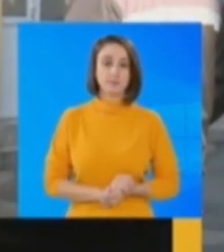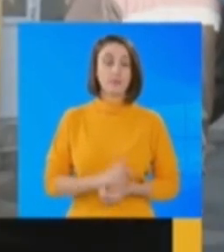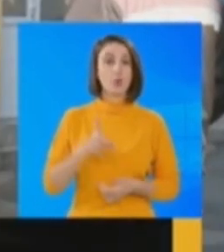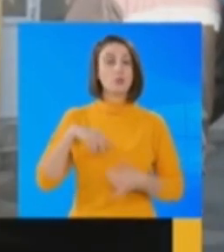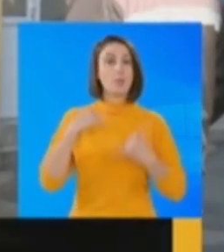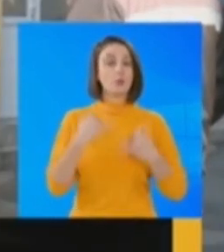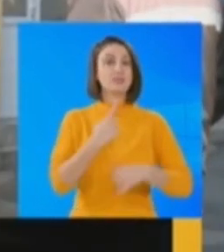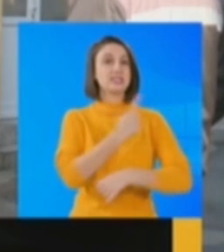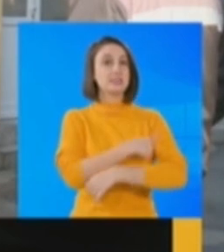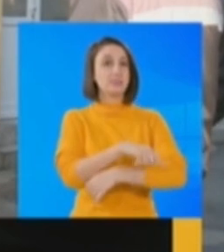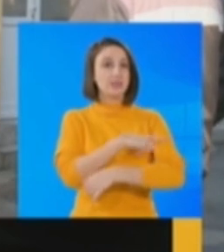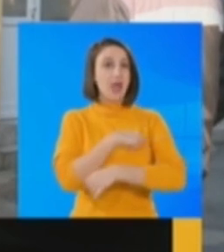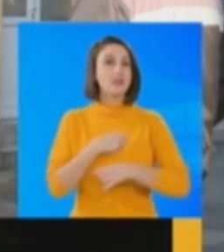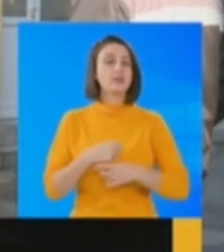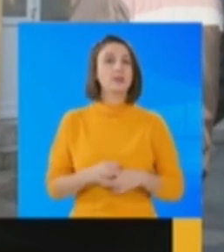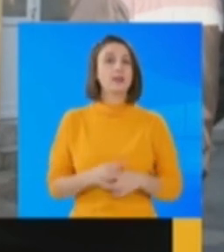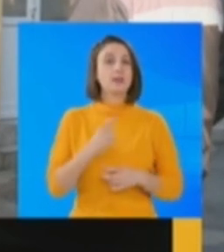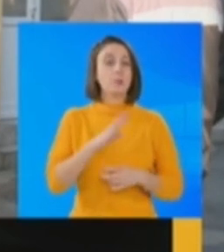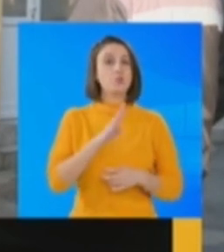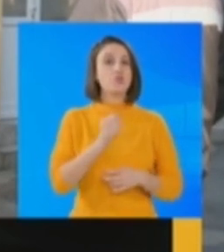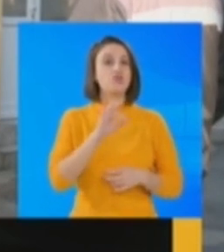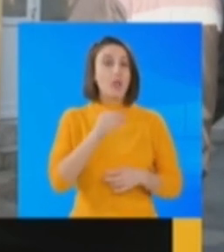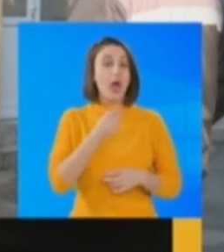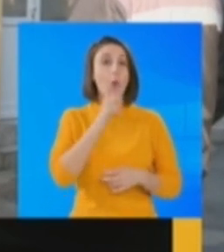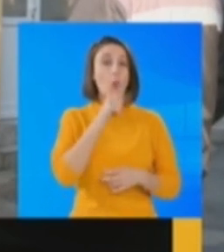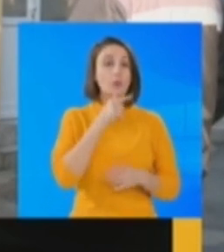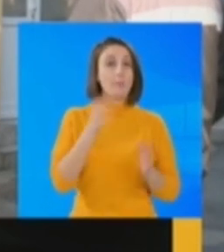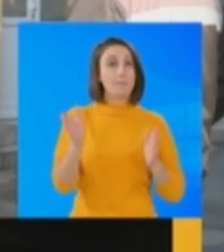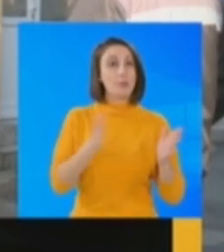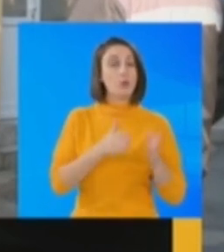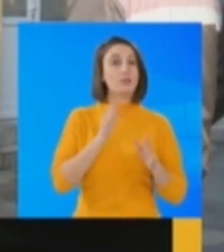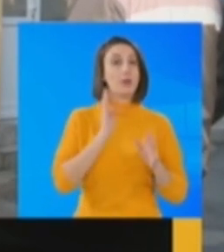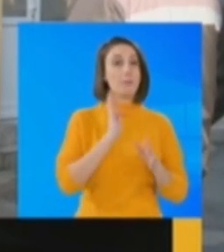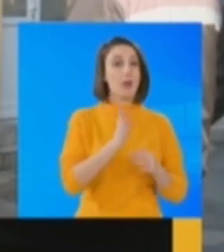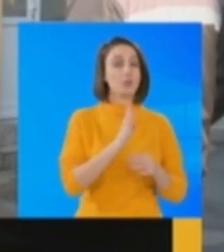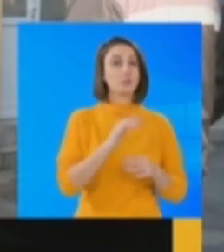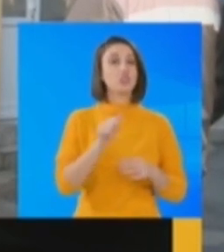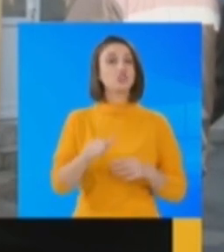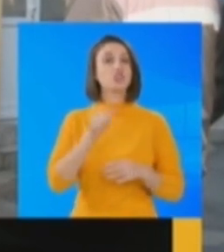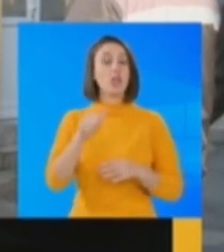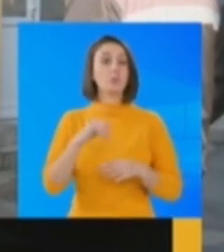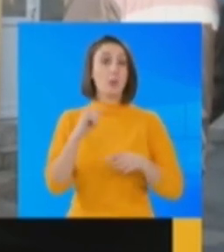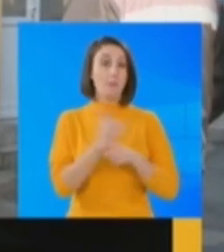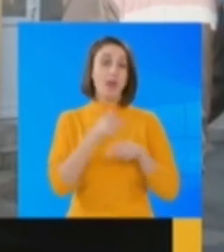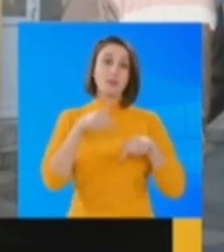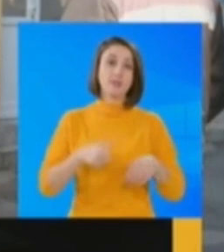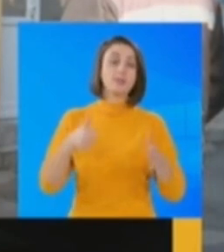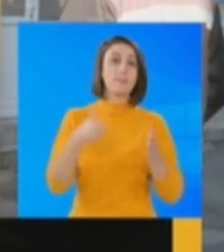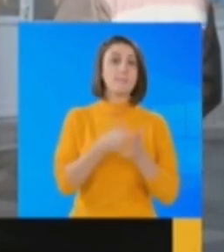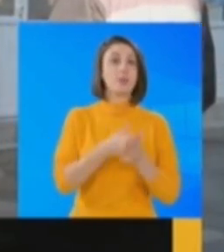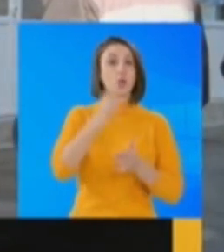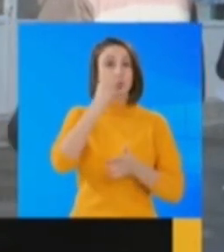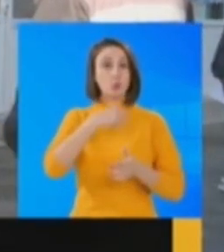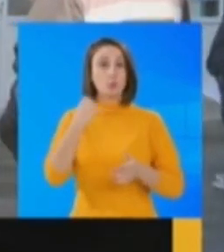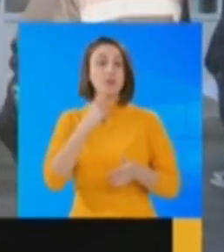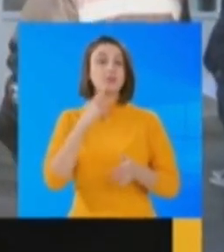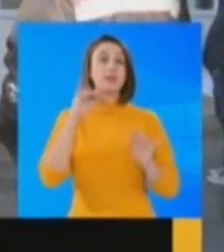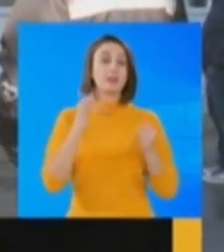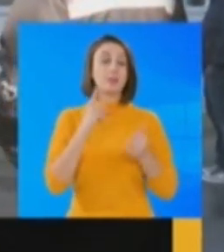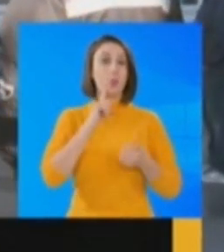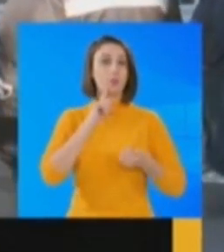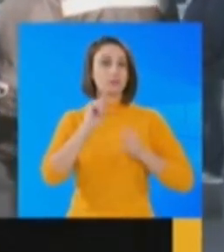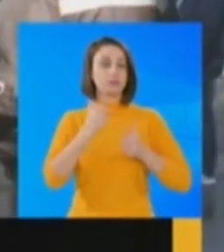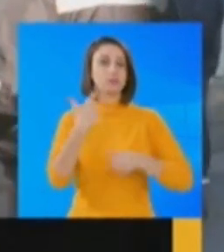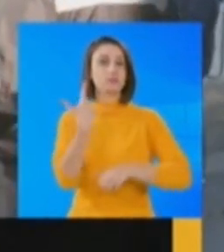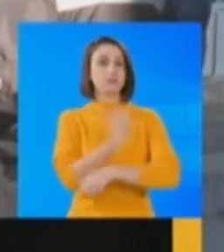Bună dimineața, ne aflăm la Spitalul de Obstetrică Ginecologie din Buftea, unde în perioada 14-16 mai, de astăzi până duminică mai exact,